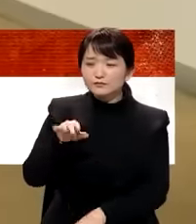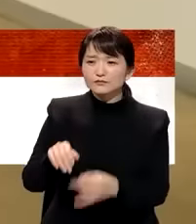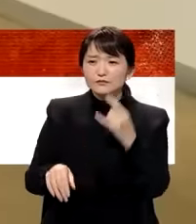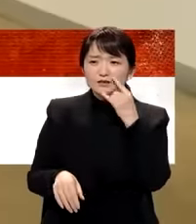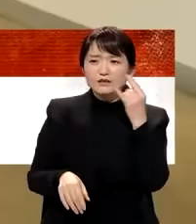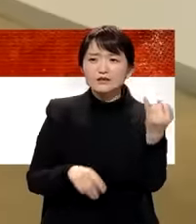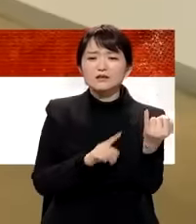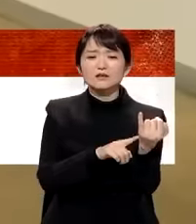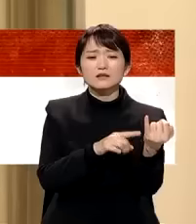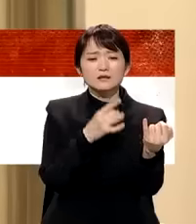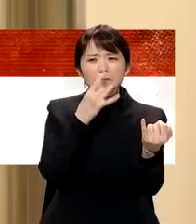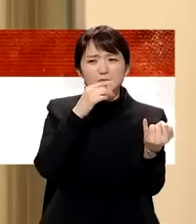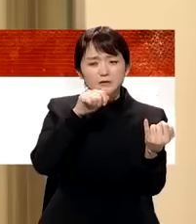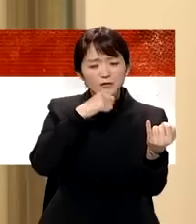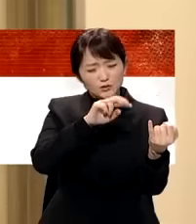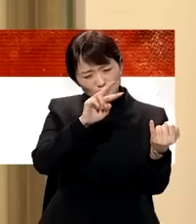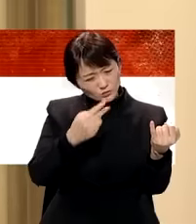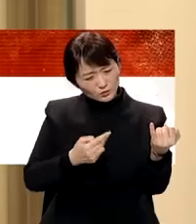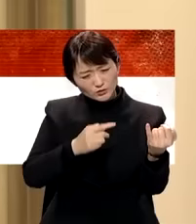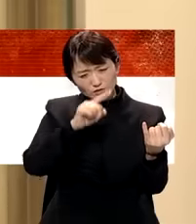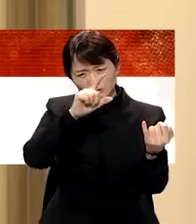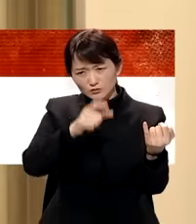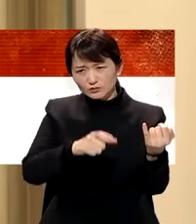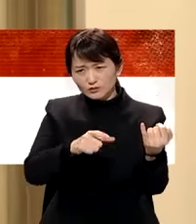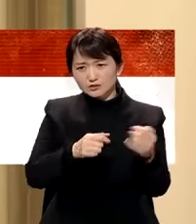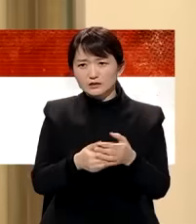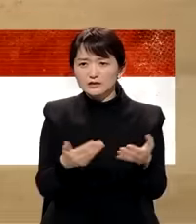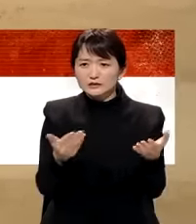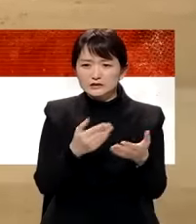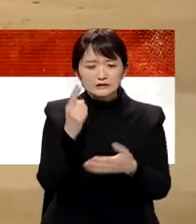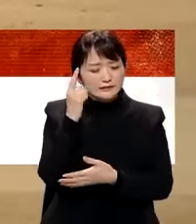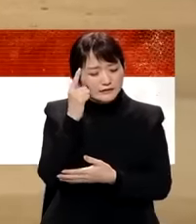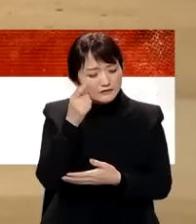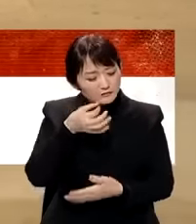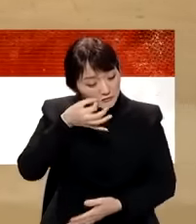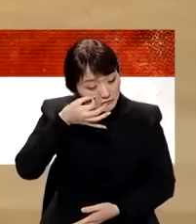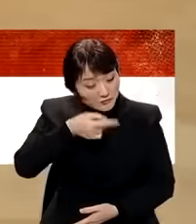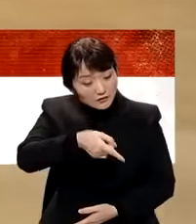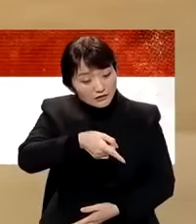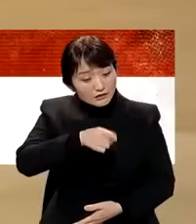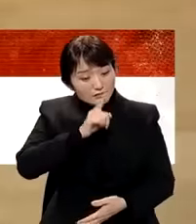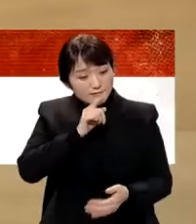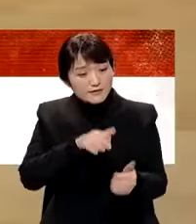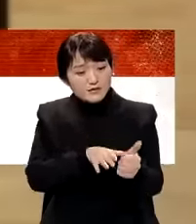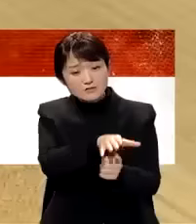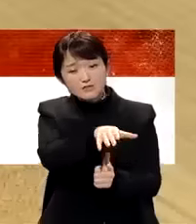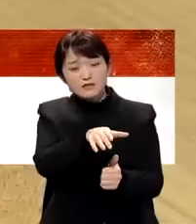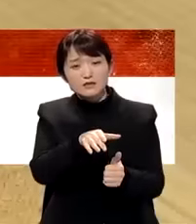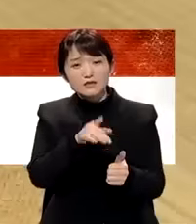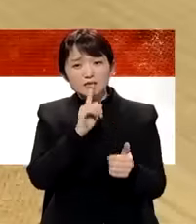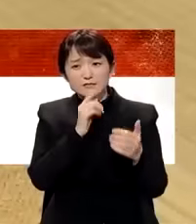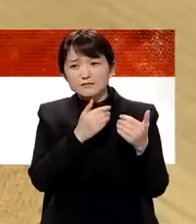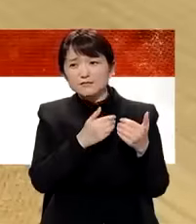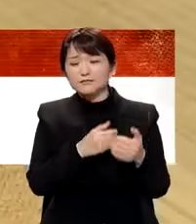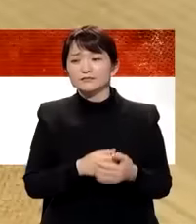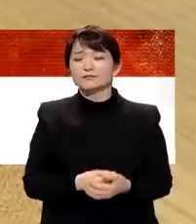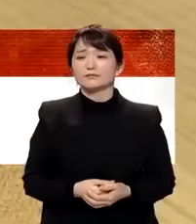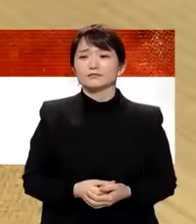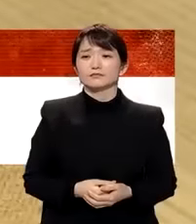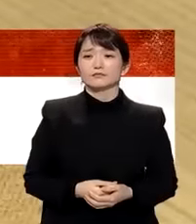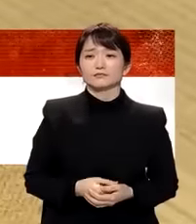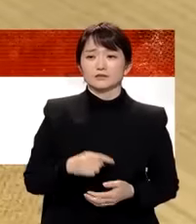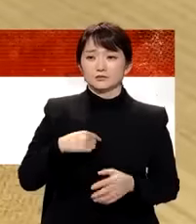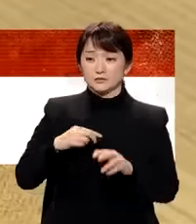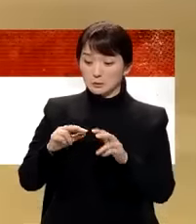저희 어머니가 밥 먹고 돌아오지 않는다 일할 때 했는 폰만 본다 이런 식으로 안 좋은 이야기를 했고 그리고 심지어